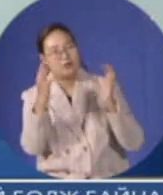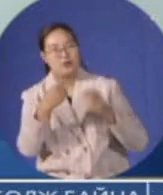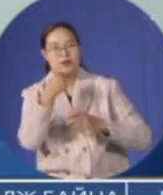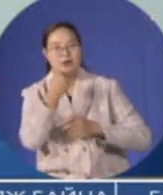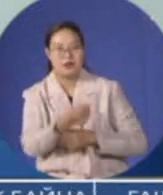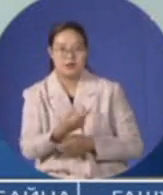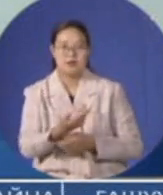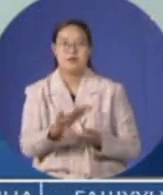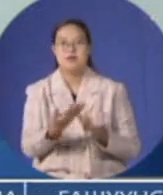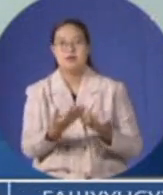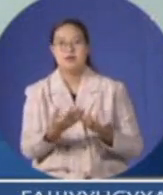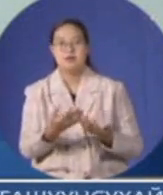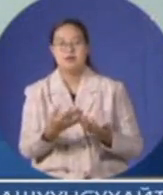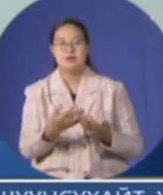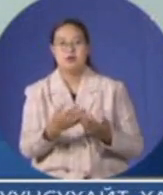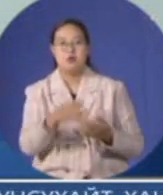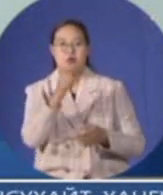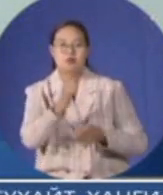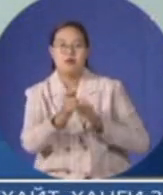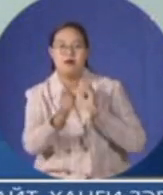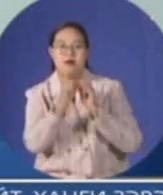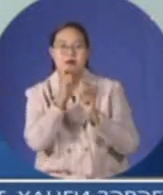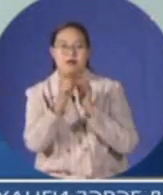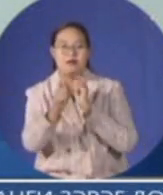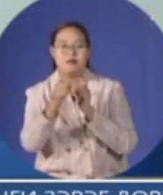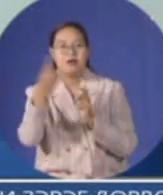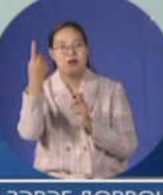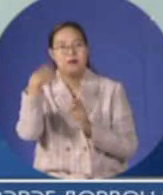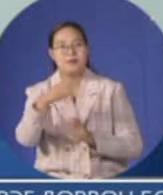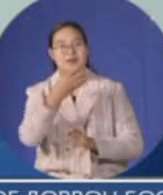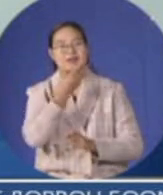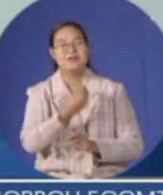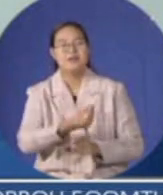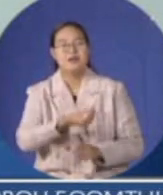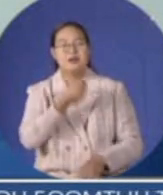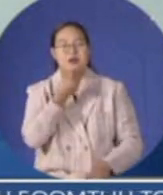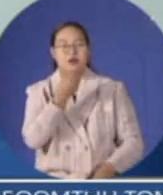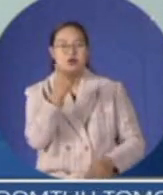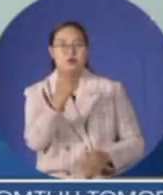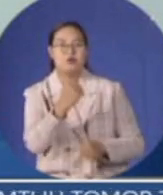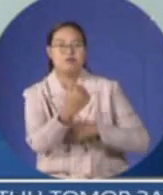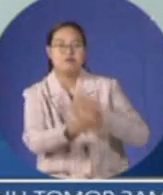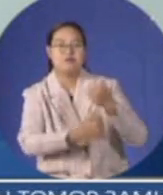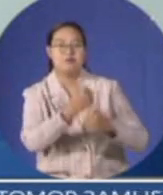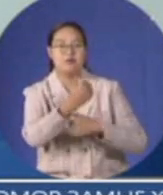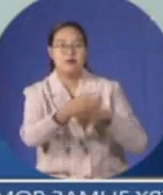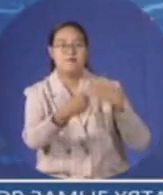одоо хүний харилцааны хамгийн сайн сайхан зүйлийг тав хүмүүс бусдад одоо манлайлнаа. Анхаарлаа хандуулж байгаадаа баярлалаа.